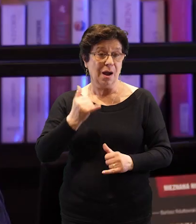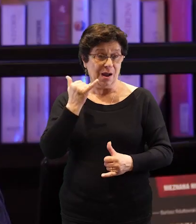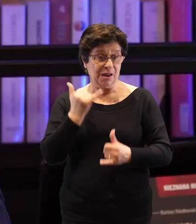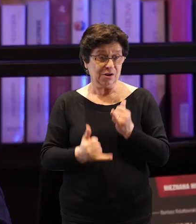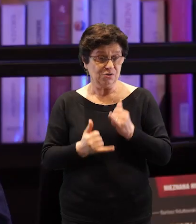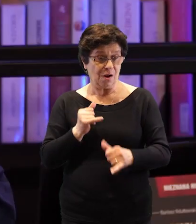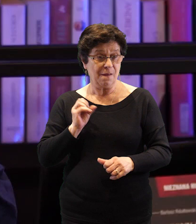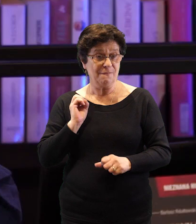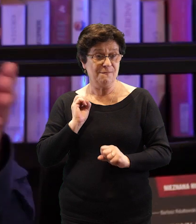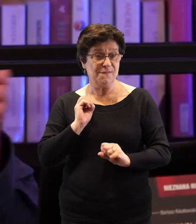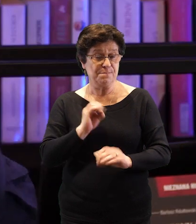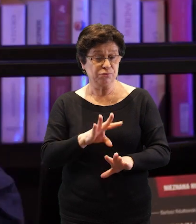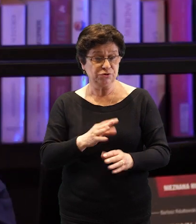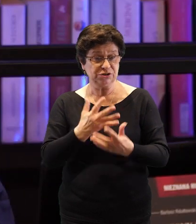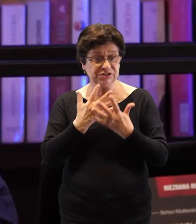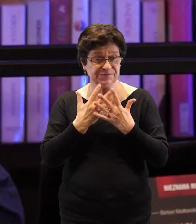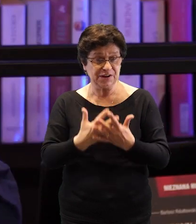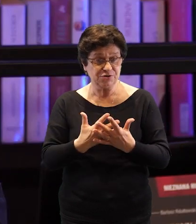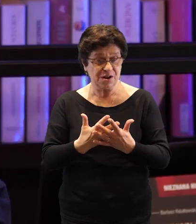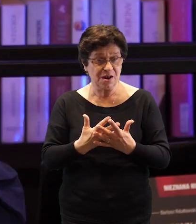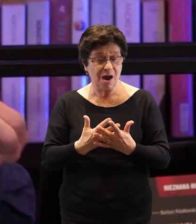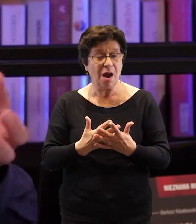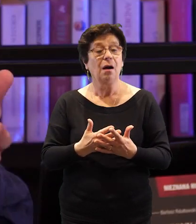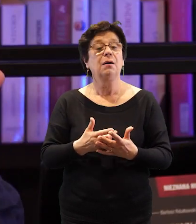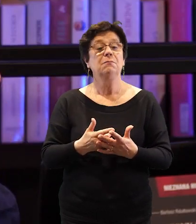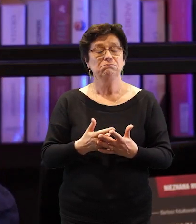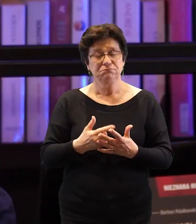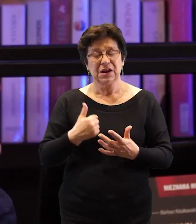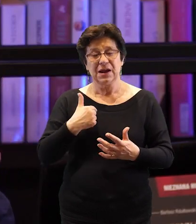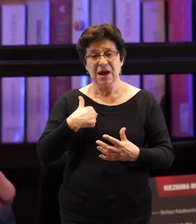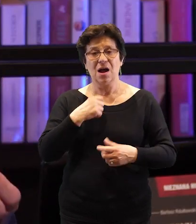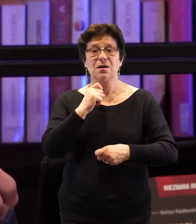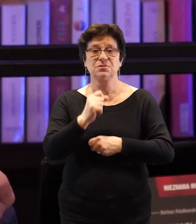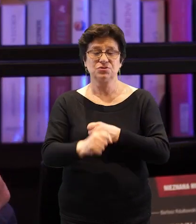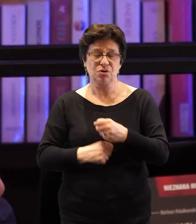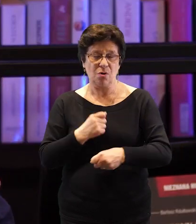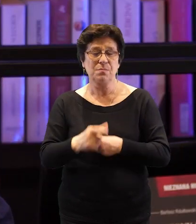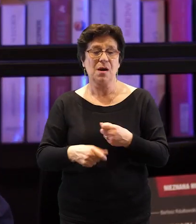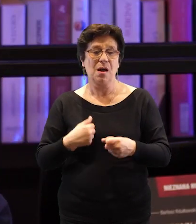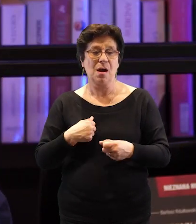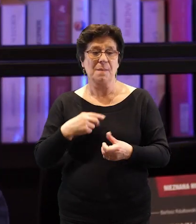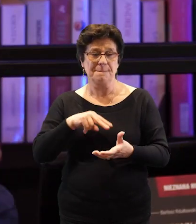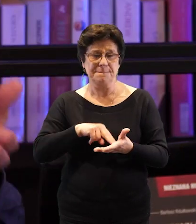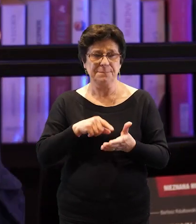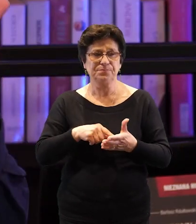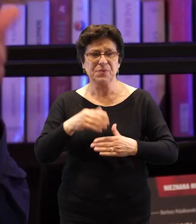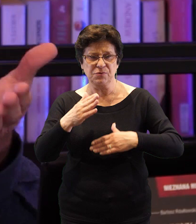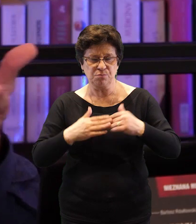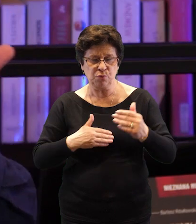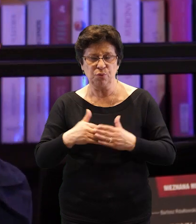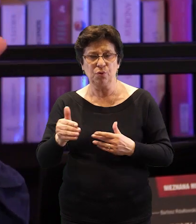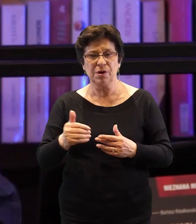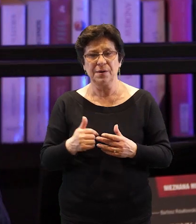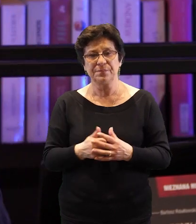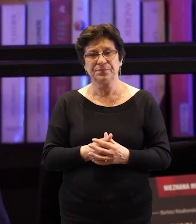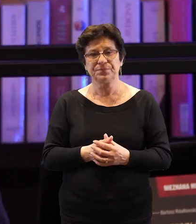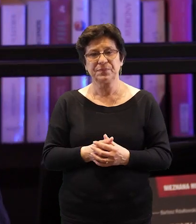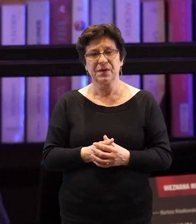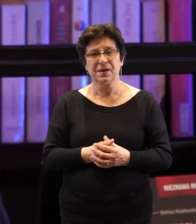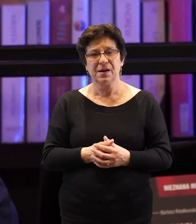więzienia. No więc jak gdyby od razu miałem kawę na ławę podane, po co